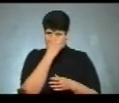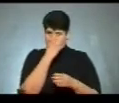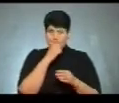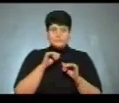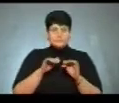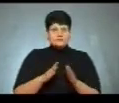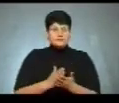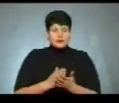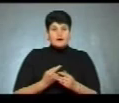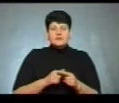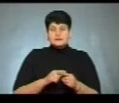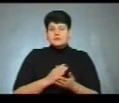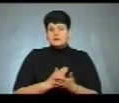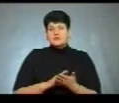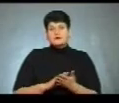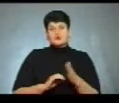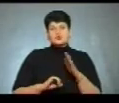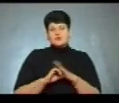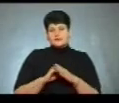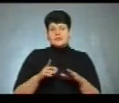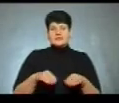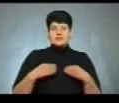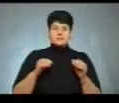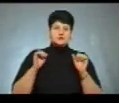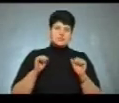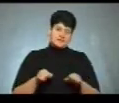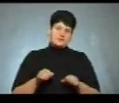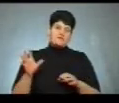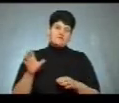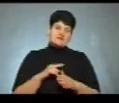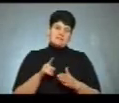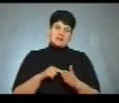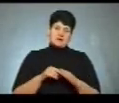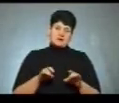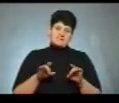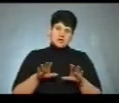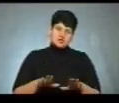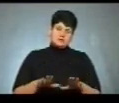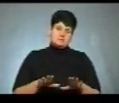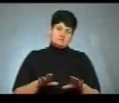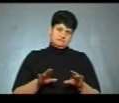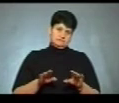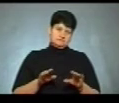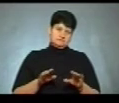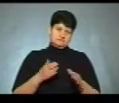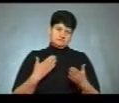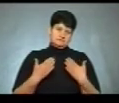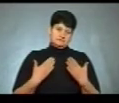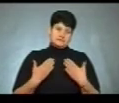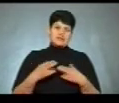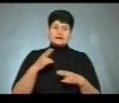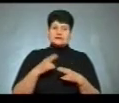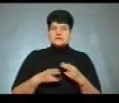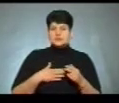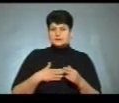є договірна основа, яка дає змогу всі питання вирішувати цивілізованим шляхом. І на завершення